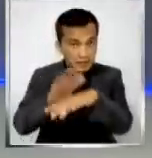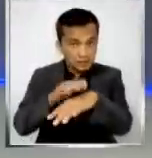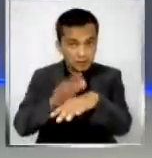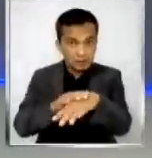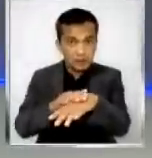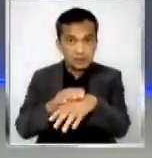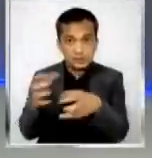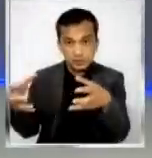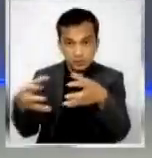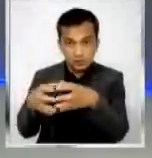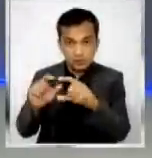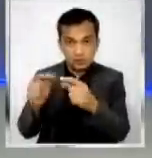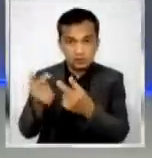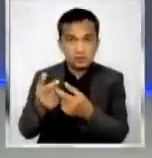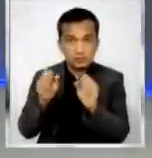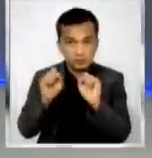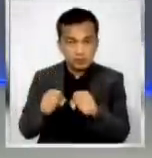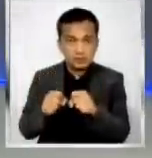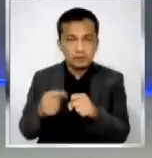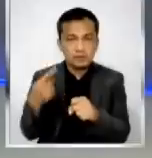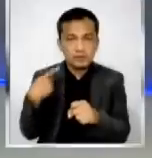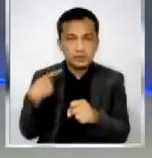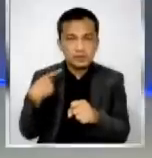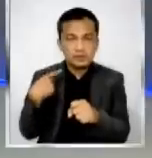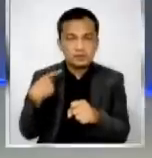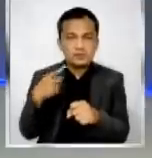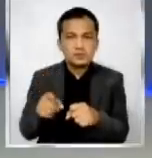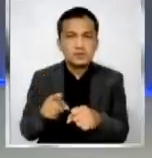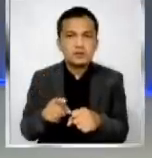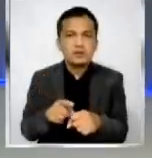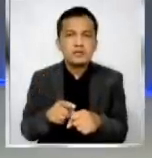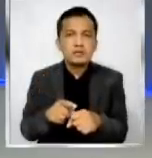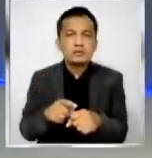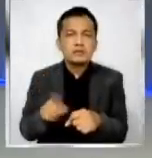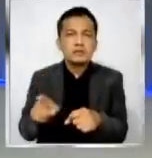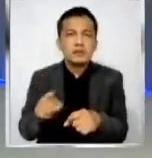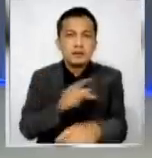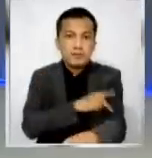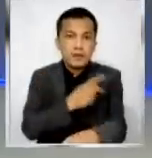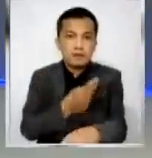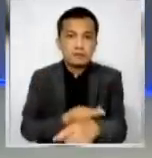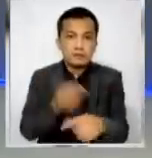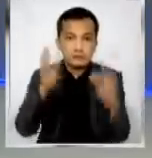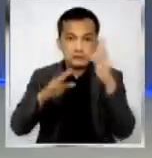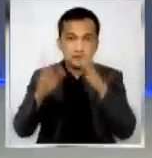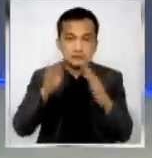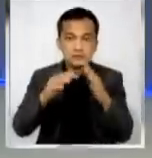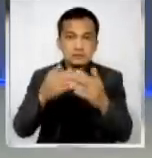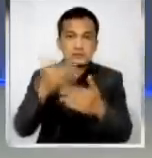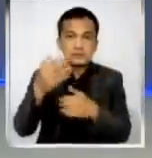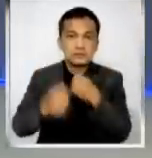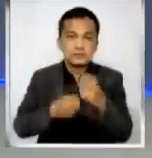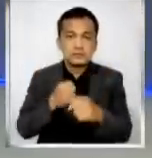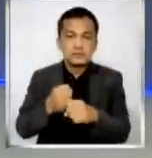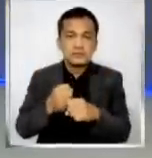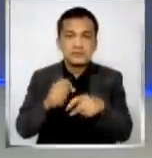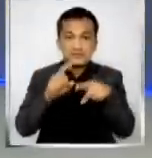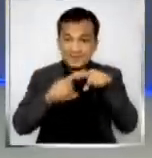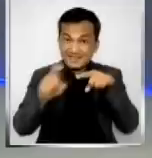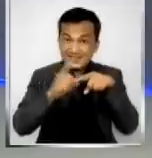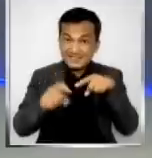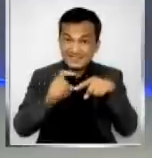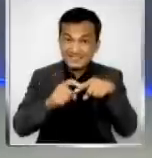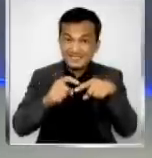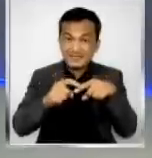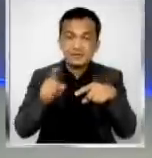posibleng magkaroon ng power crisis sa susunod na taon. Ayon naman po sa Department of Energy, wala silang inaasahang